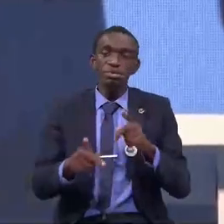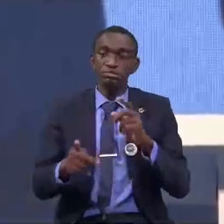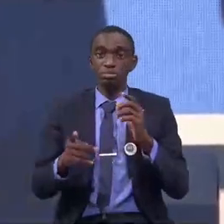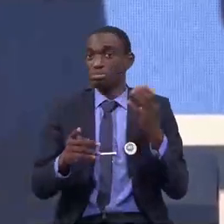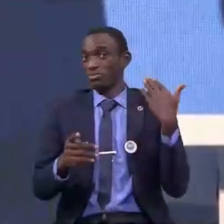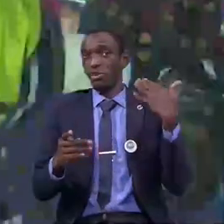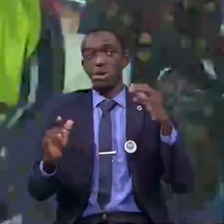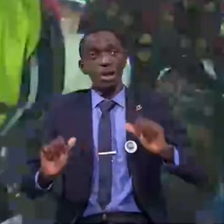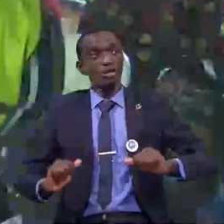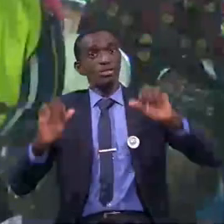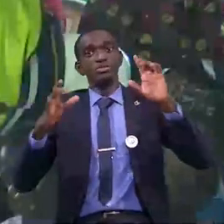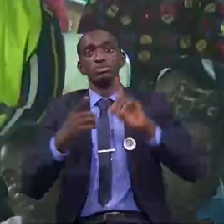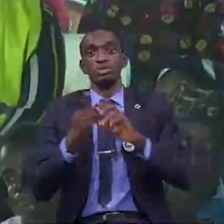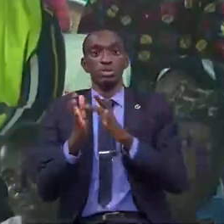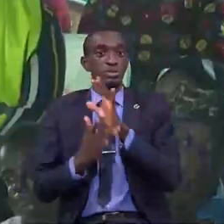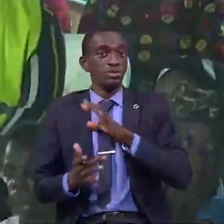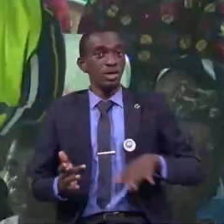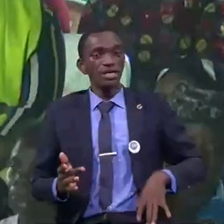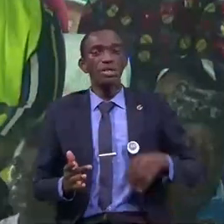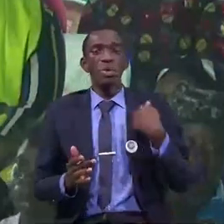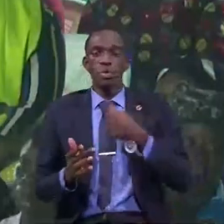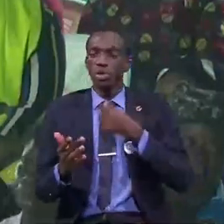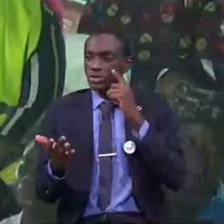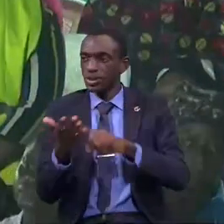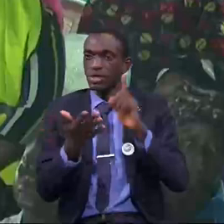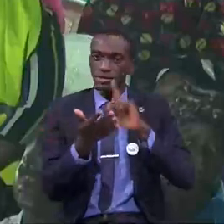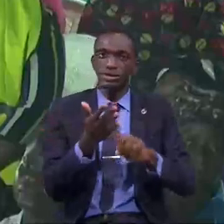C'est bon de suivre de près ceux-là qui ont donné leur vie au Seigneur.